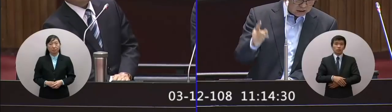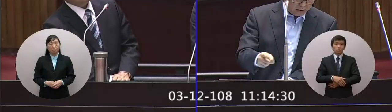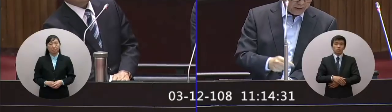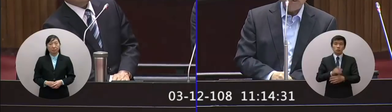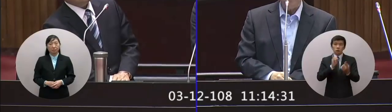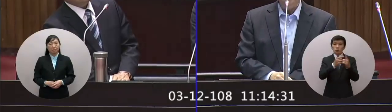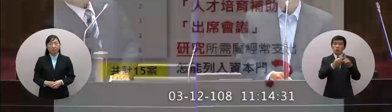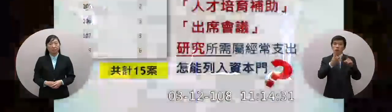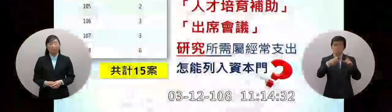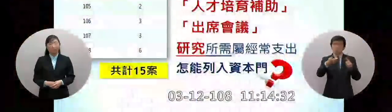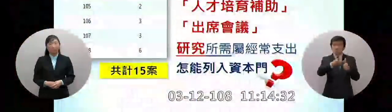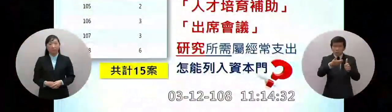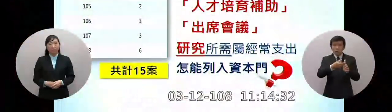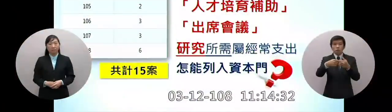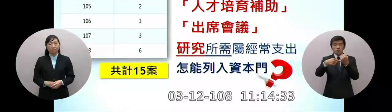究、人才培育，